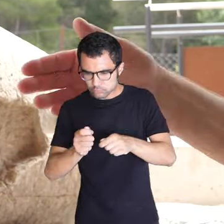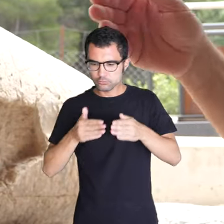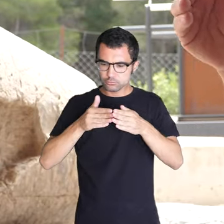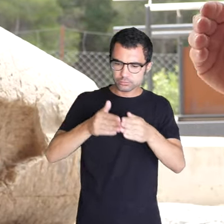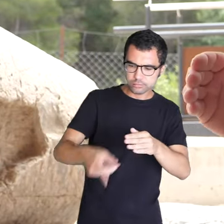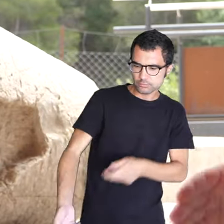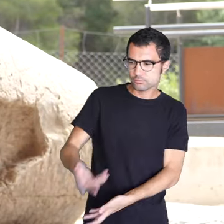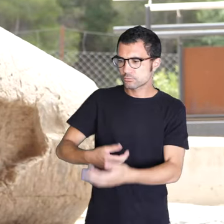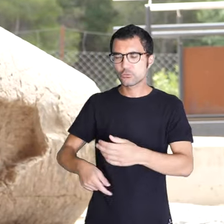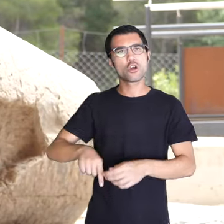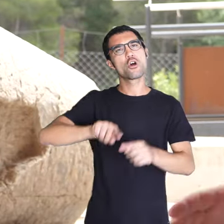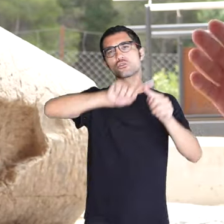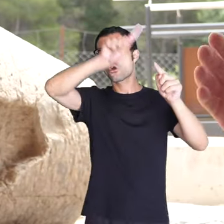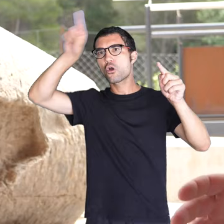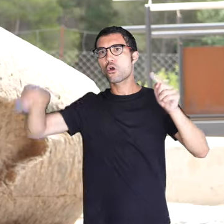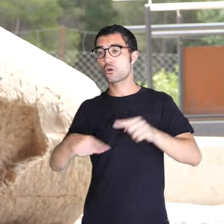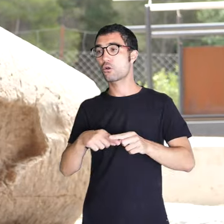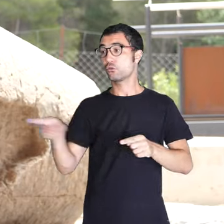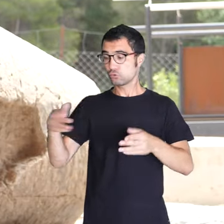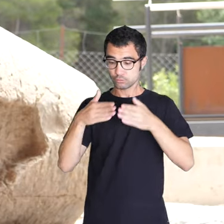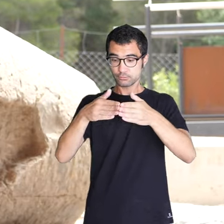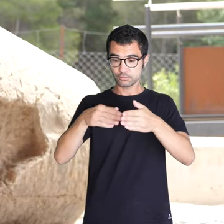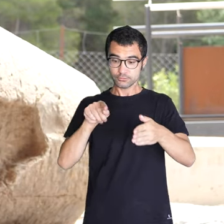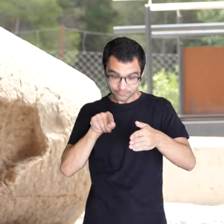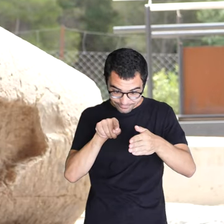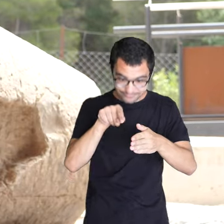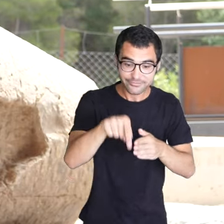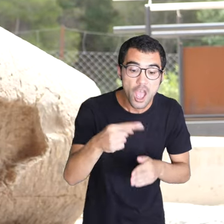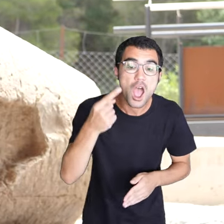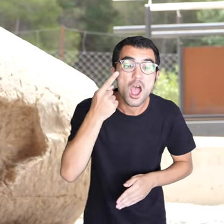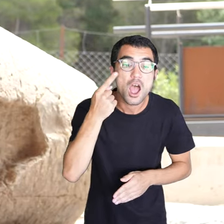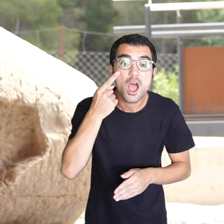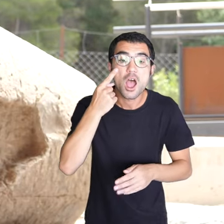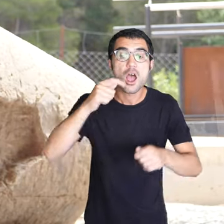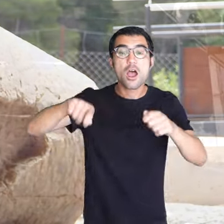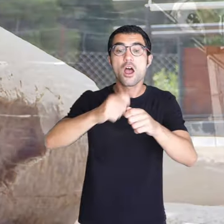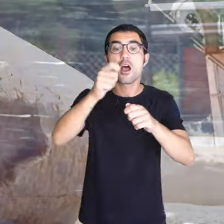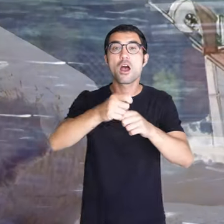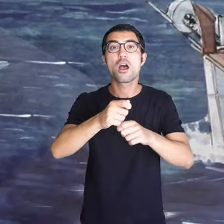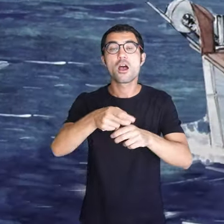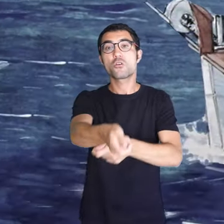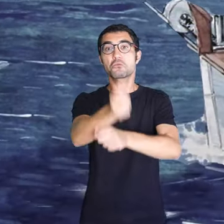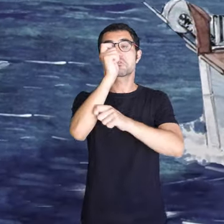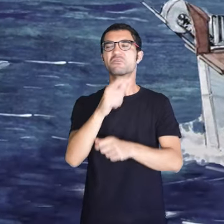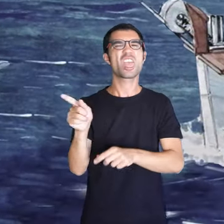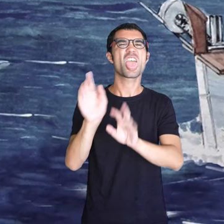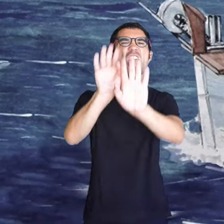proa, veureu venir el peix. I tots acaben de veure en altres mirant de fer el peix.